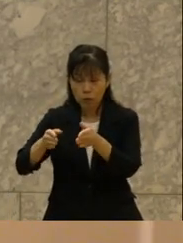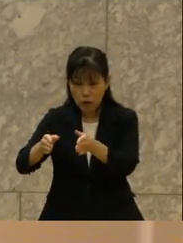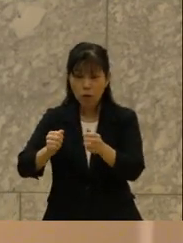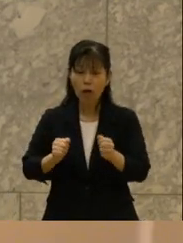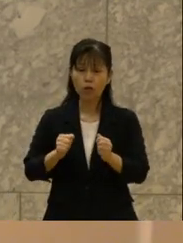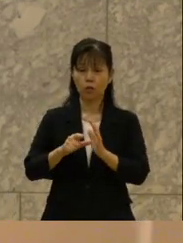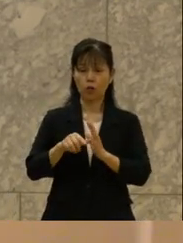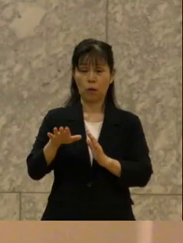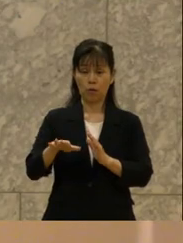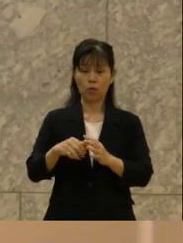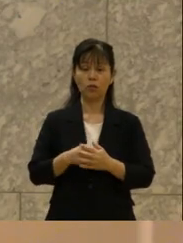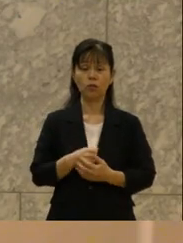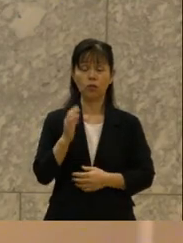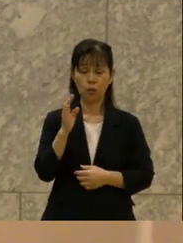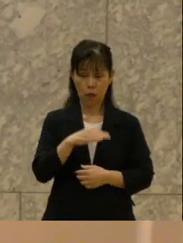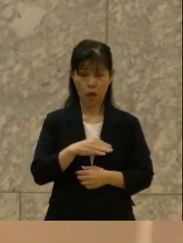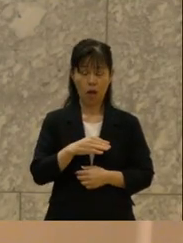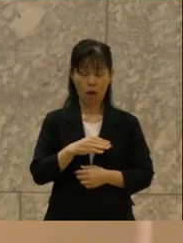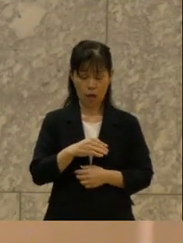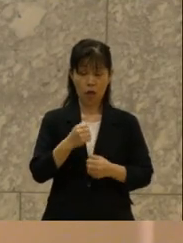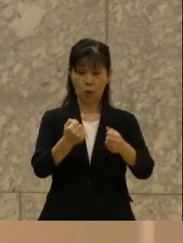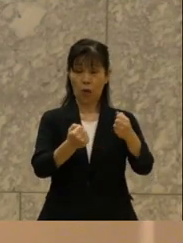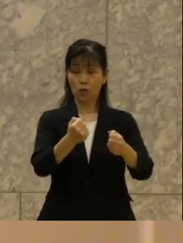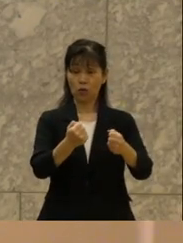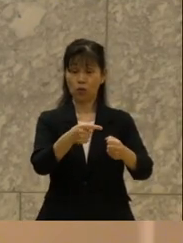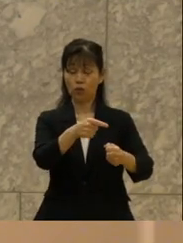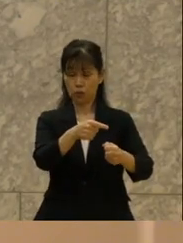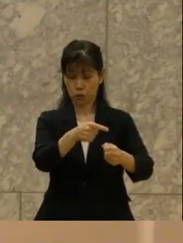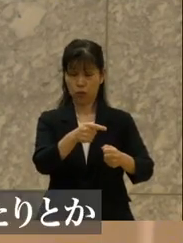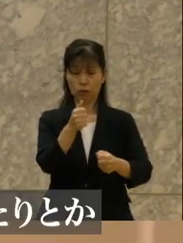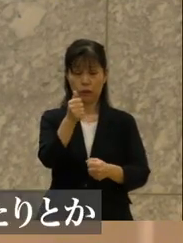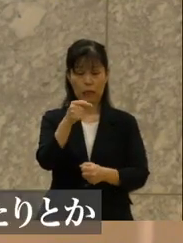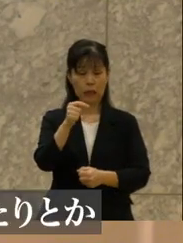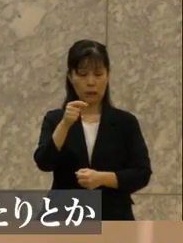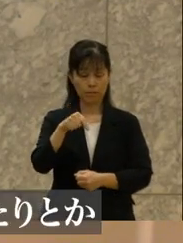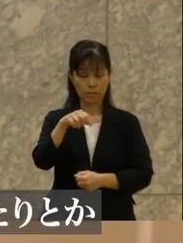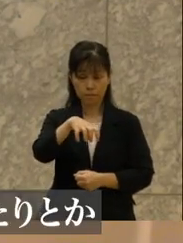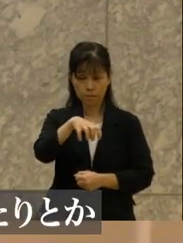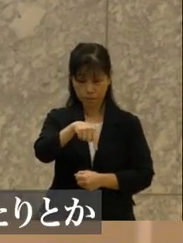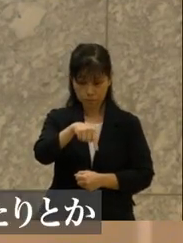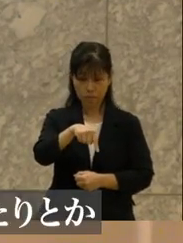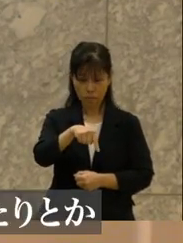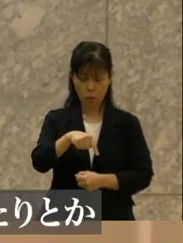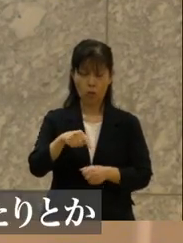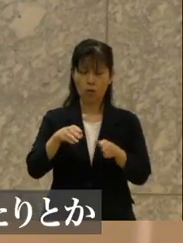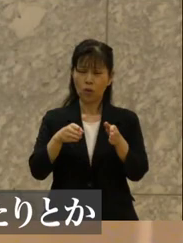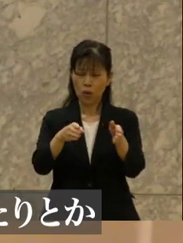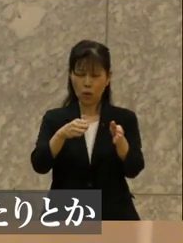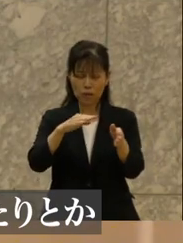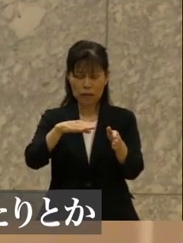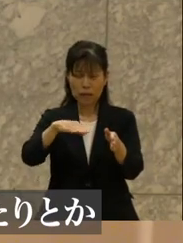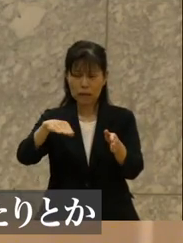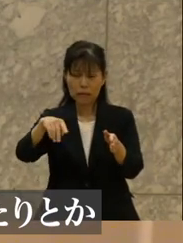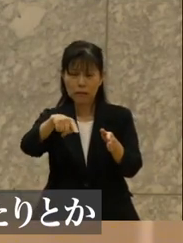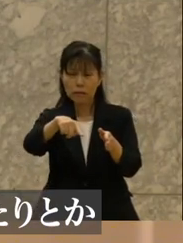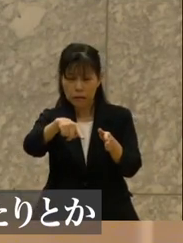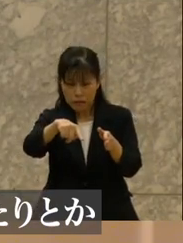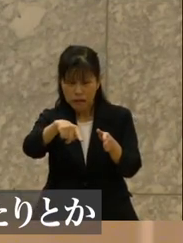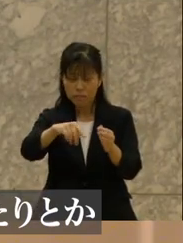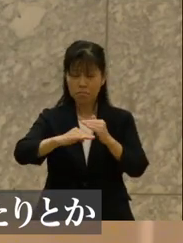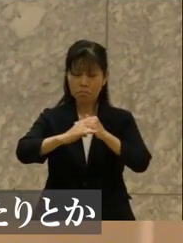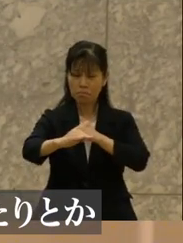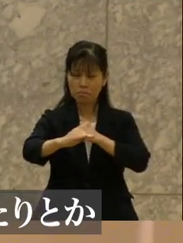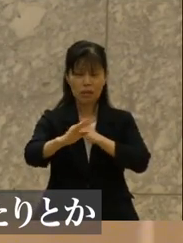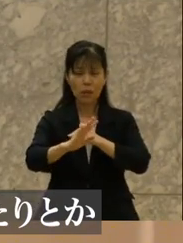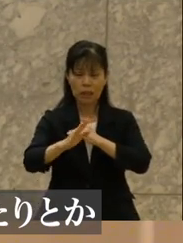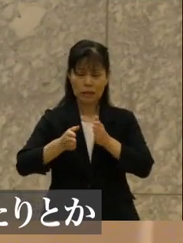そのトラックでタータンではあるんですけどもうだいぶ劣化してタータンではなくなっ